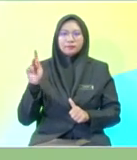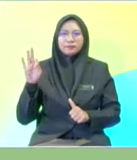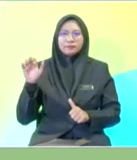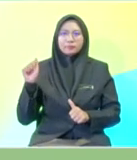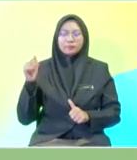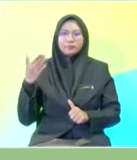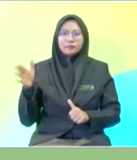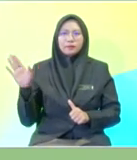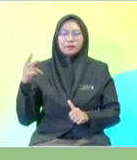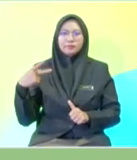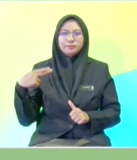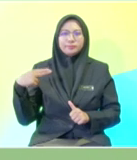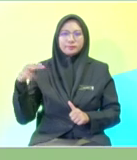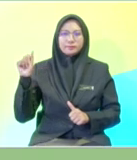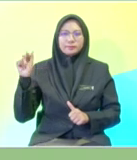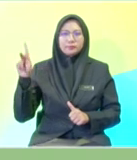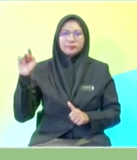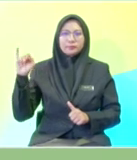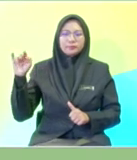yang kedua